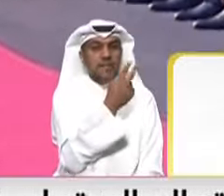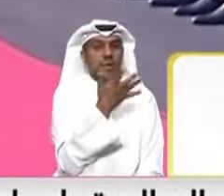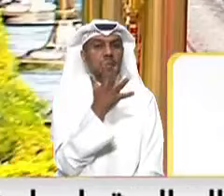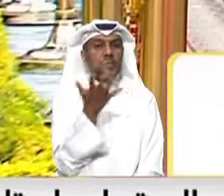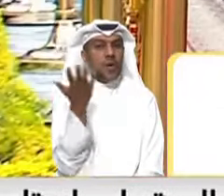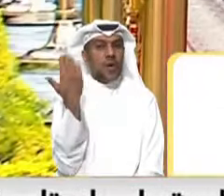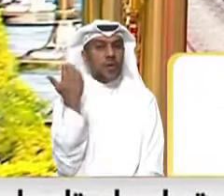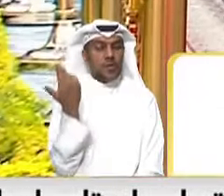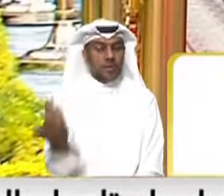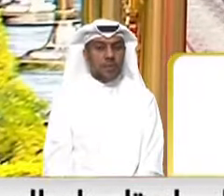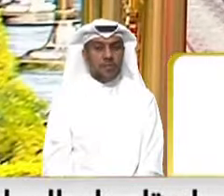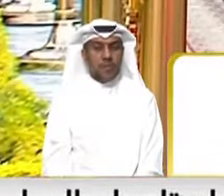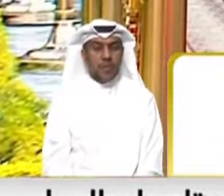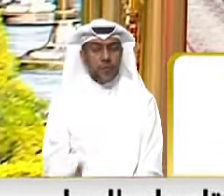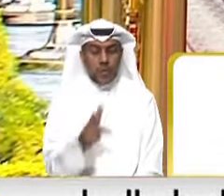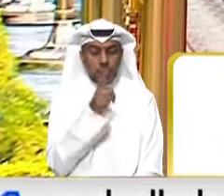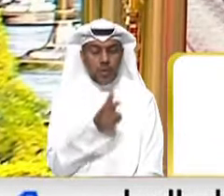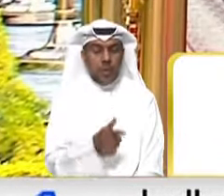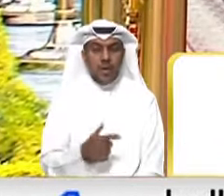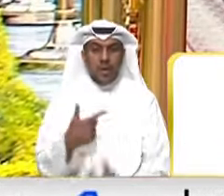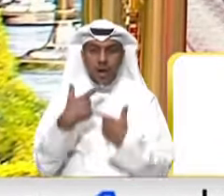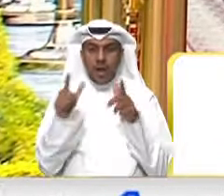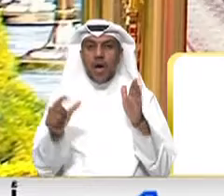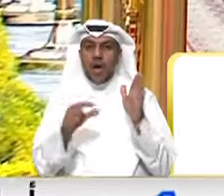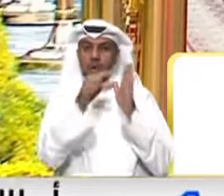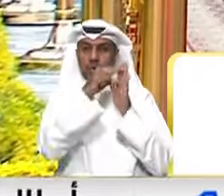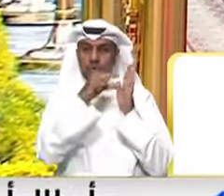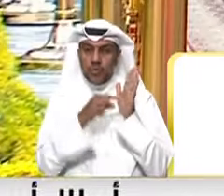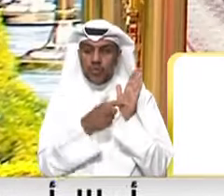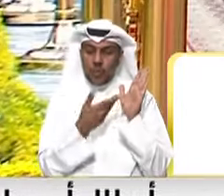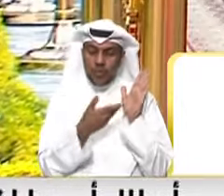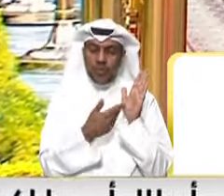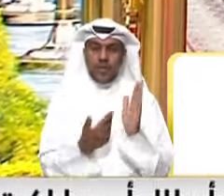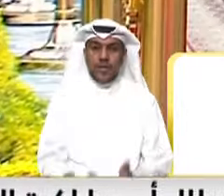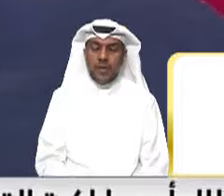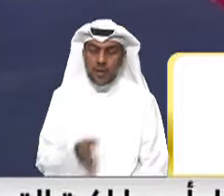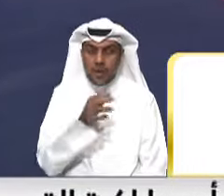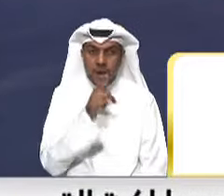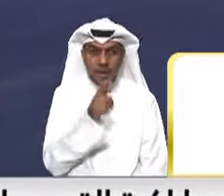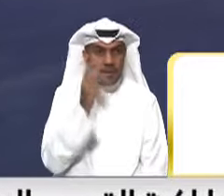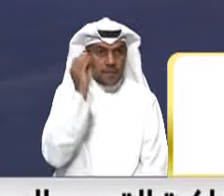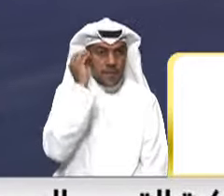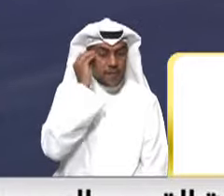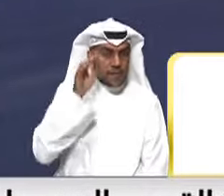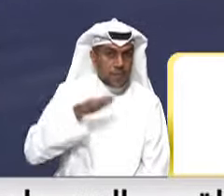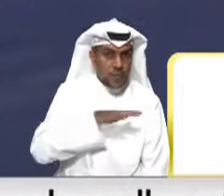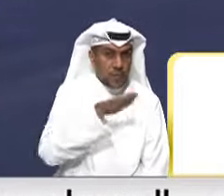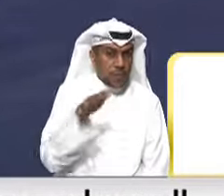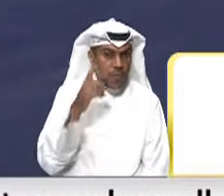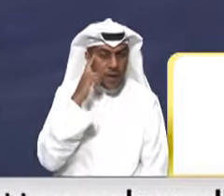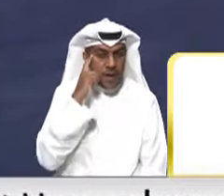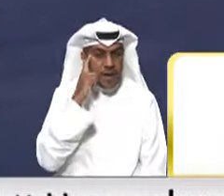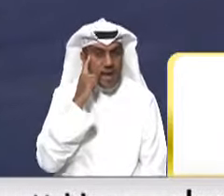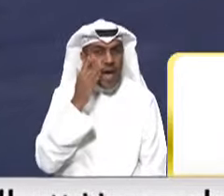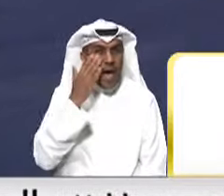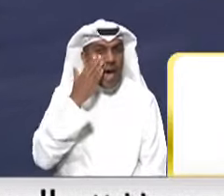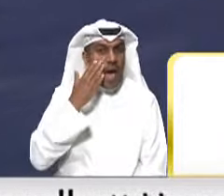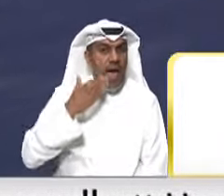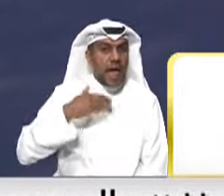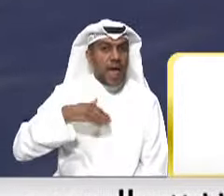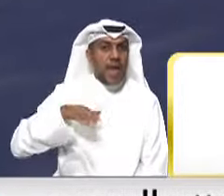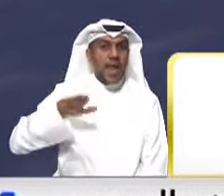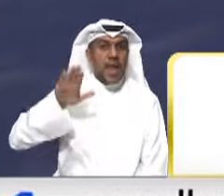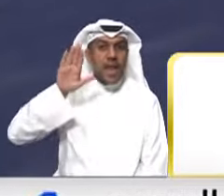2015 والإعلان الدستوري الليبي وتعديلاته ومرجعيات تسوية الأزمة الليبية بما فيها